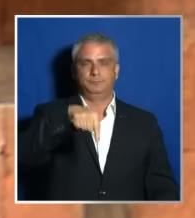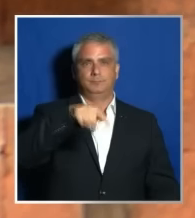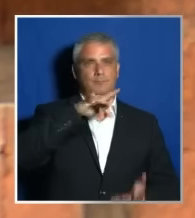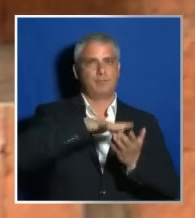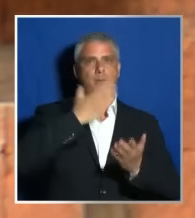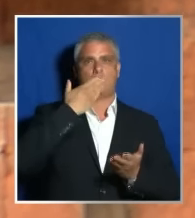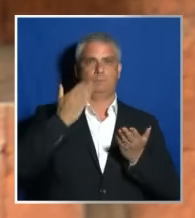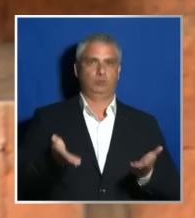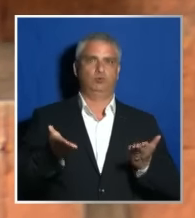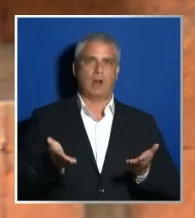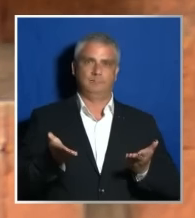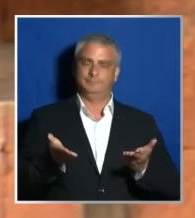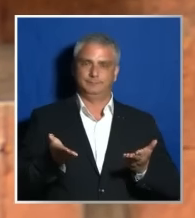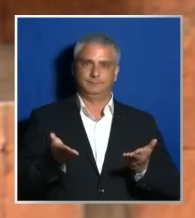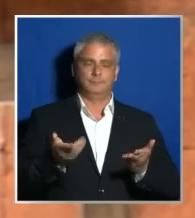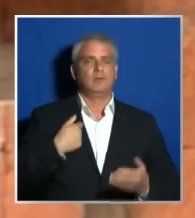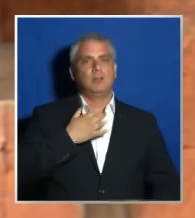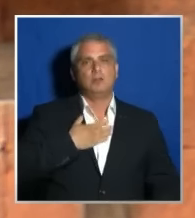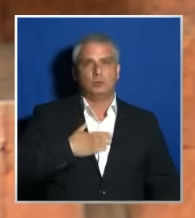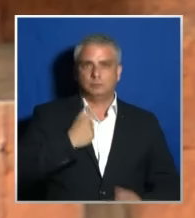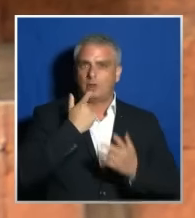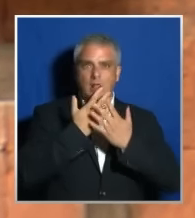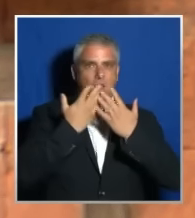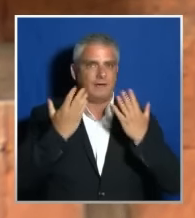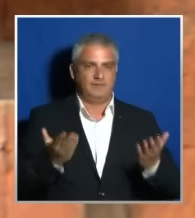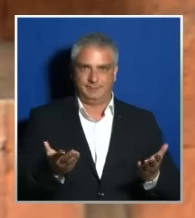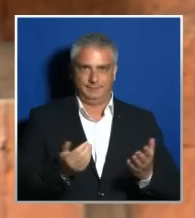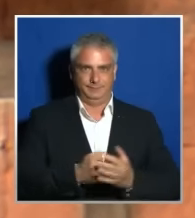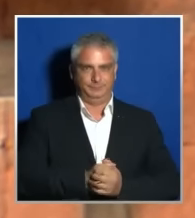במרומי ירושלים. אני רוצה להבהיר,